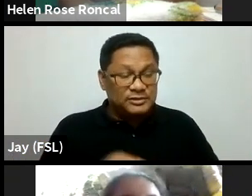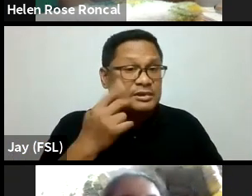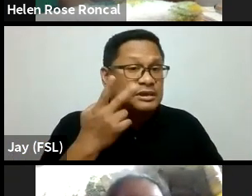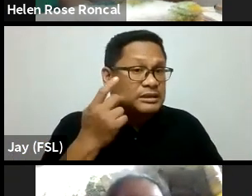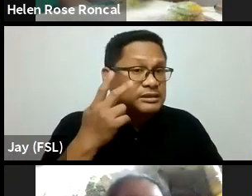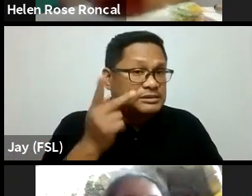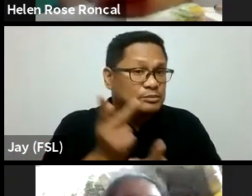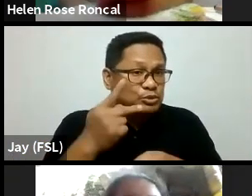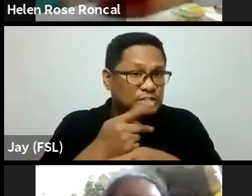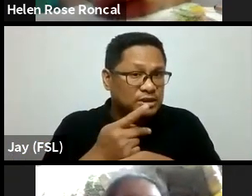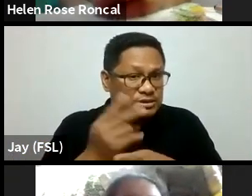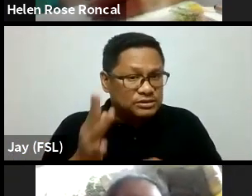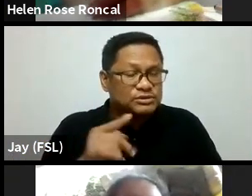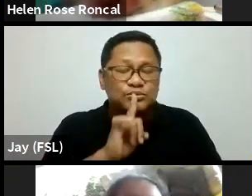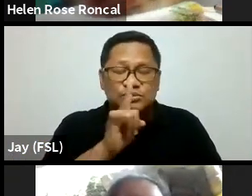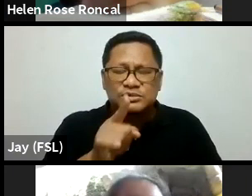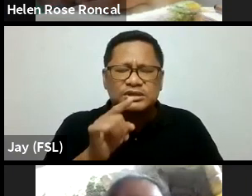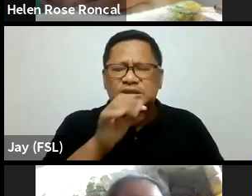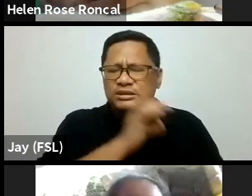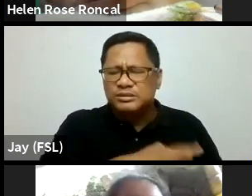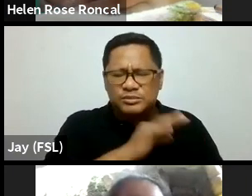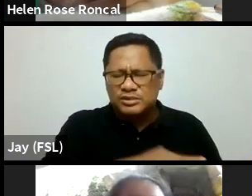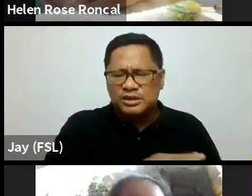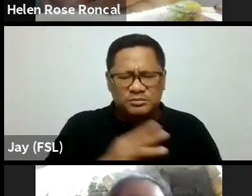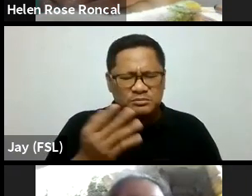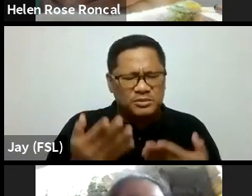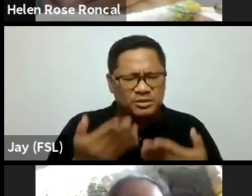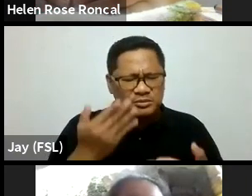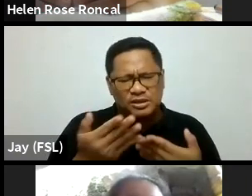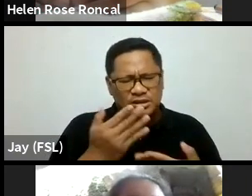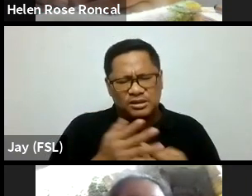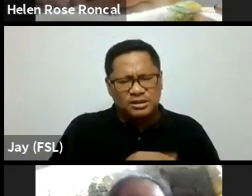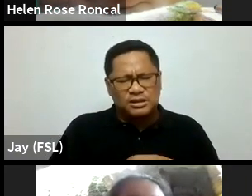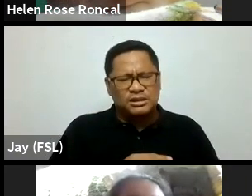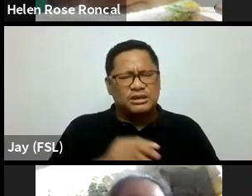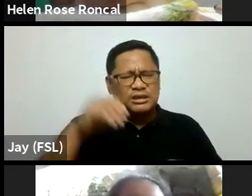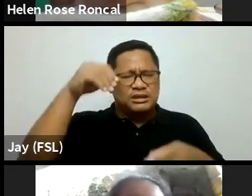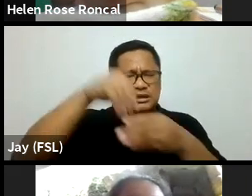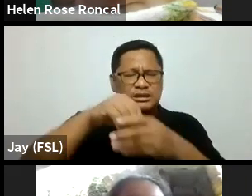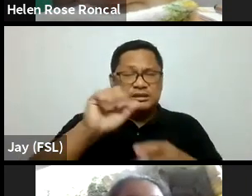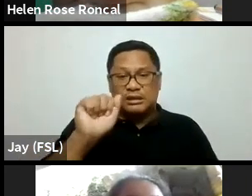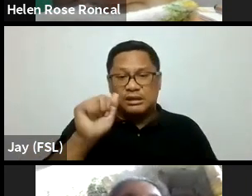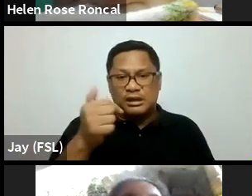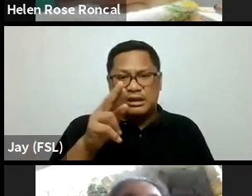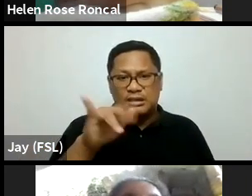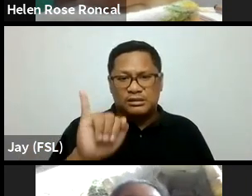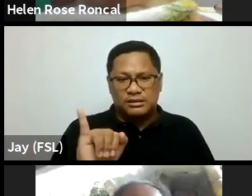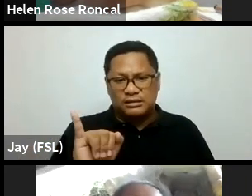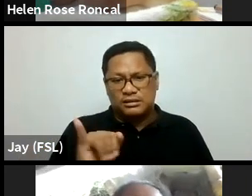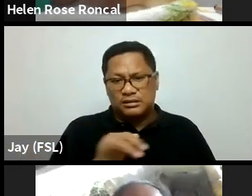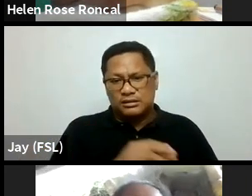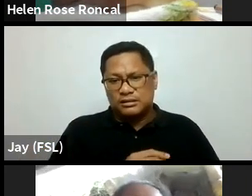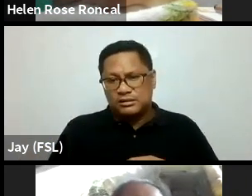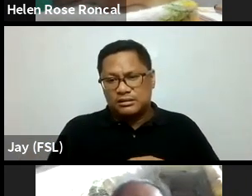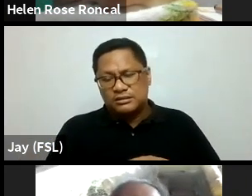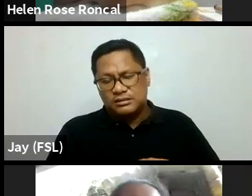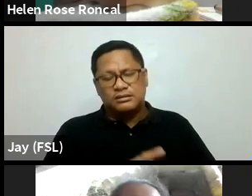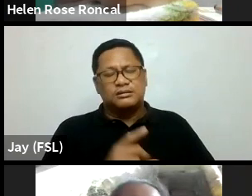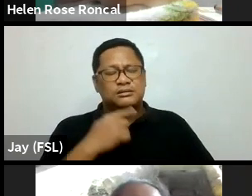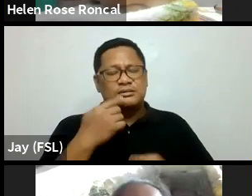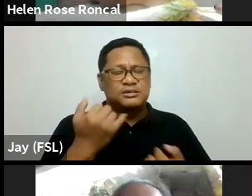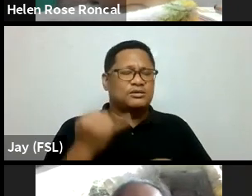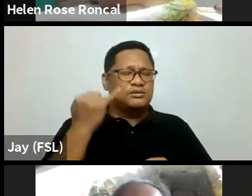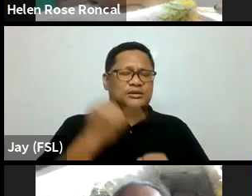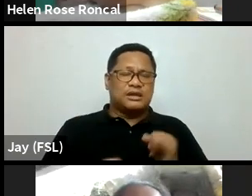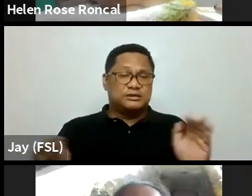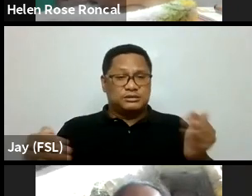talaga na ang income talaga na sa ano agri. Correct. Tulad niyo yung lockdown